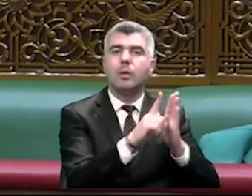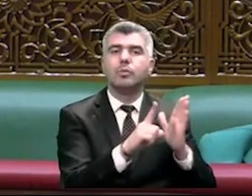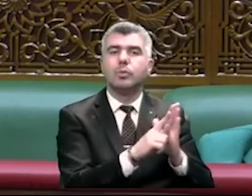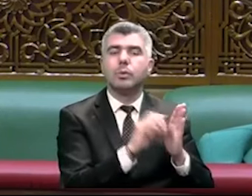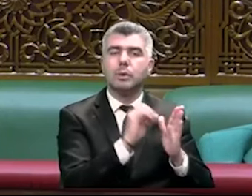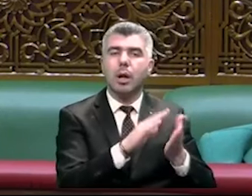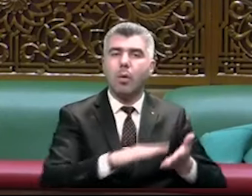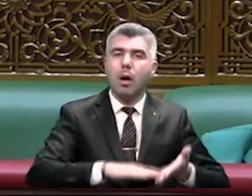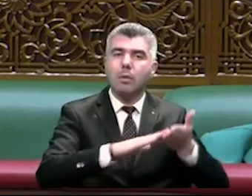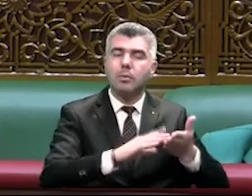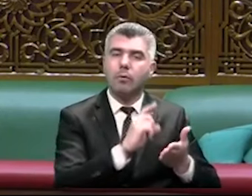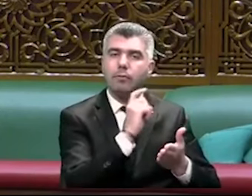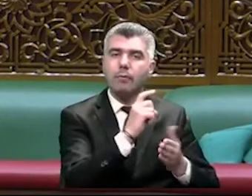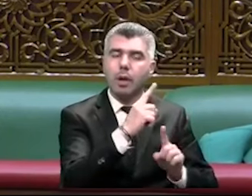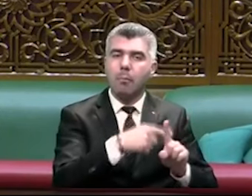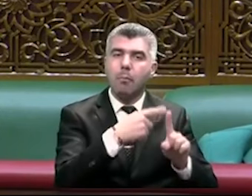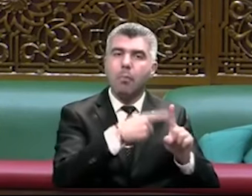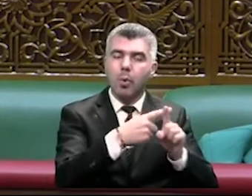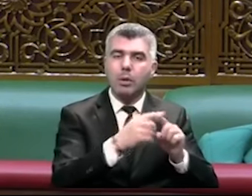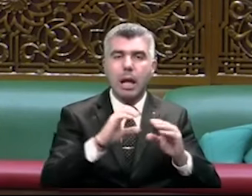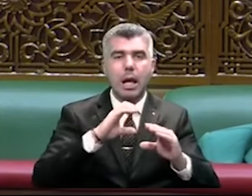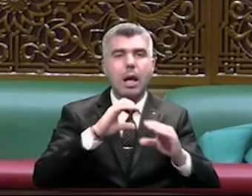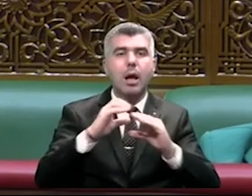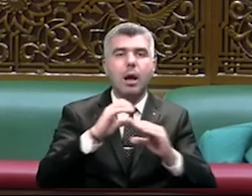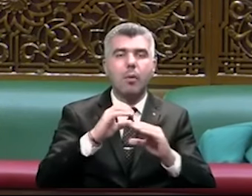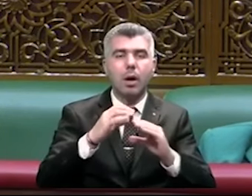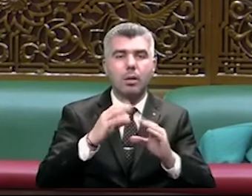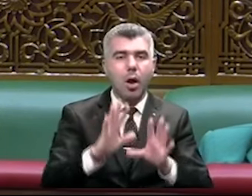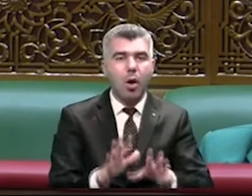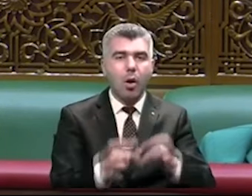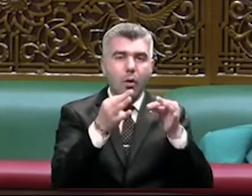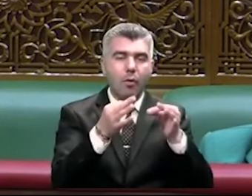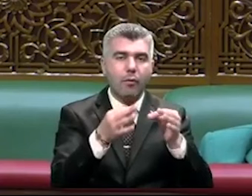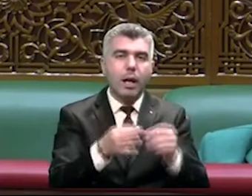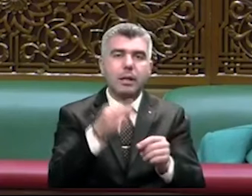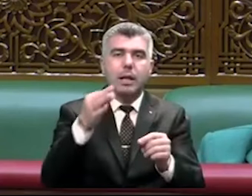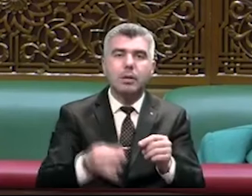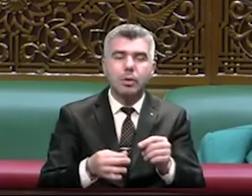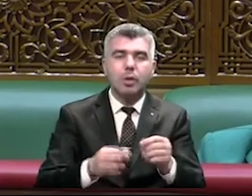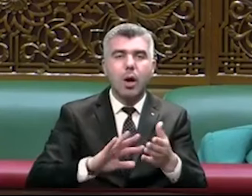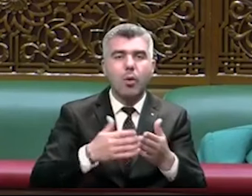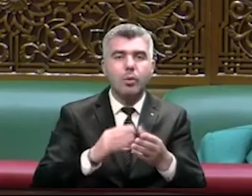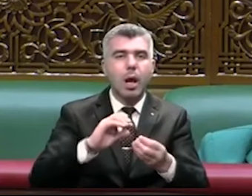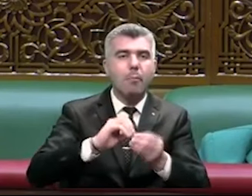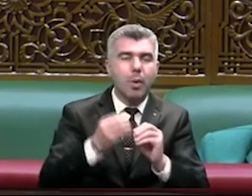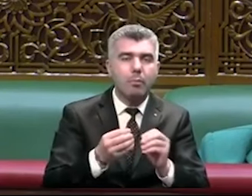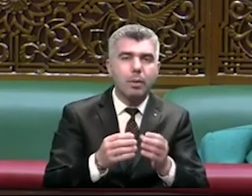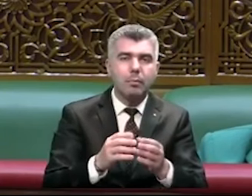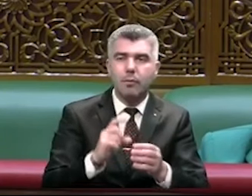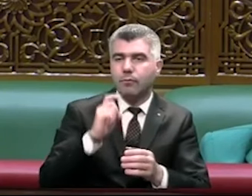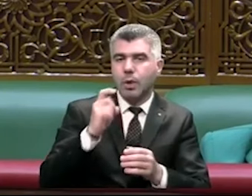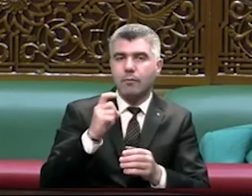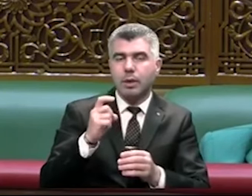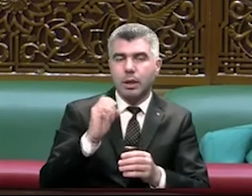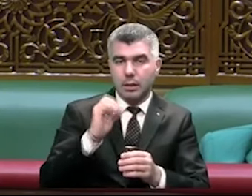ومحفز وهذا يتطلب استئناف حوار جدي ومنتج لمعالجه القضايا العداله الاجريه